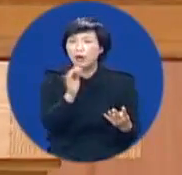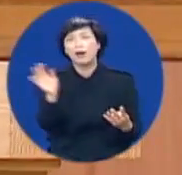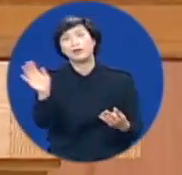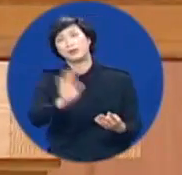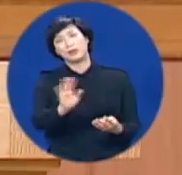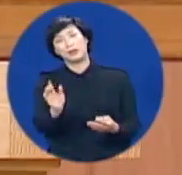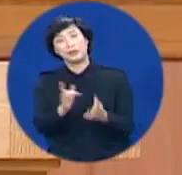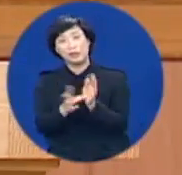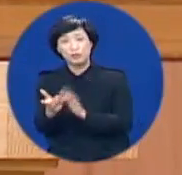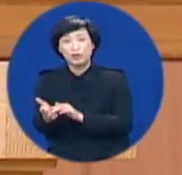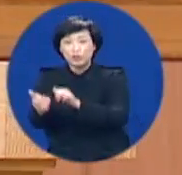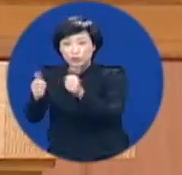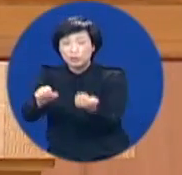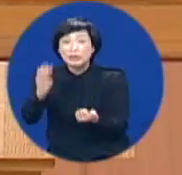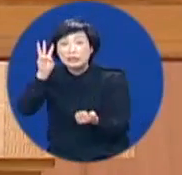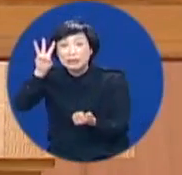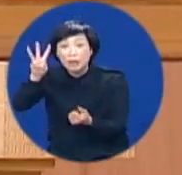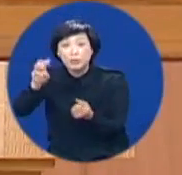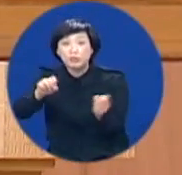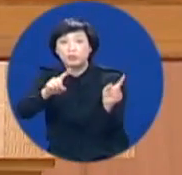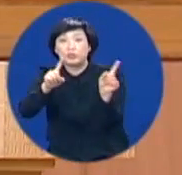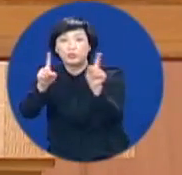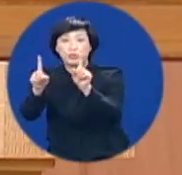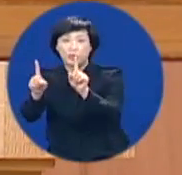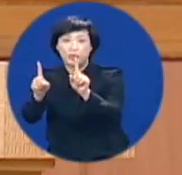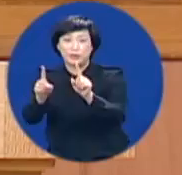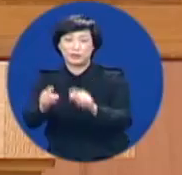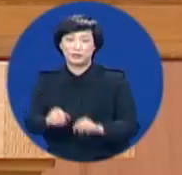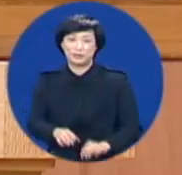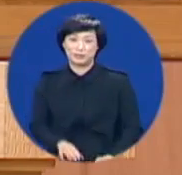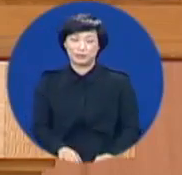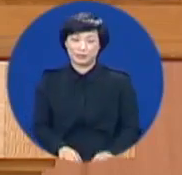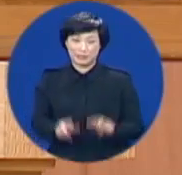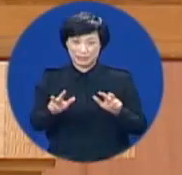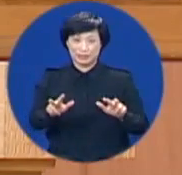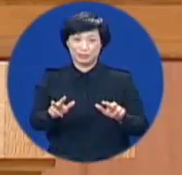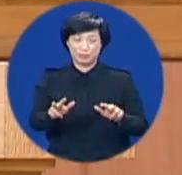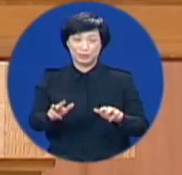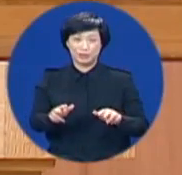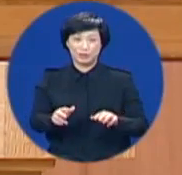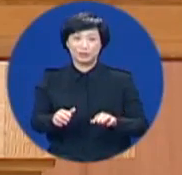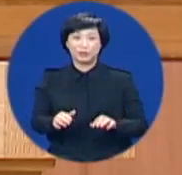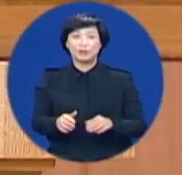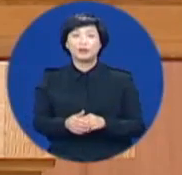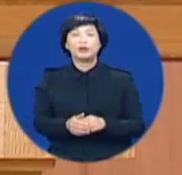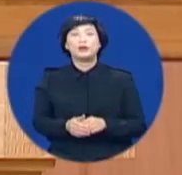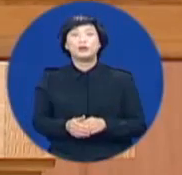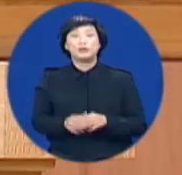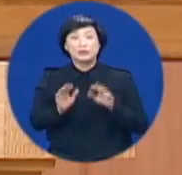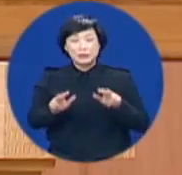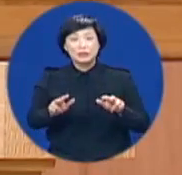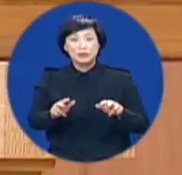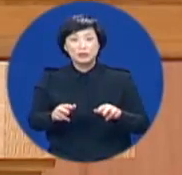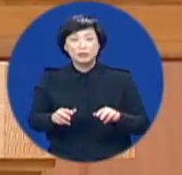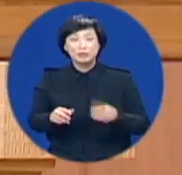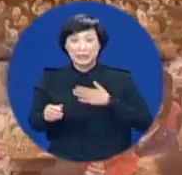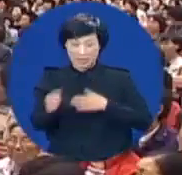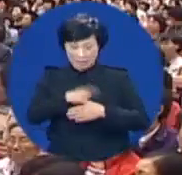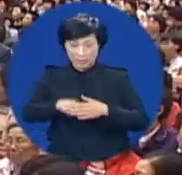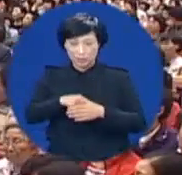다시 죽으시고 3일 만에 부활하셨어요. 지금 말씀하시는 분이 내 안에서 그분이 말씀하고